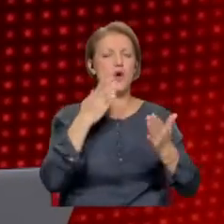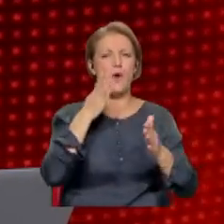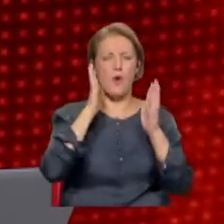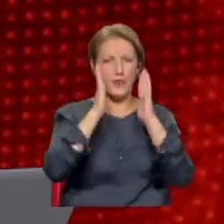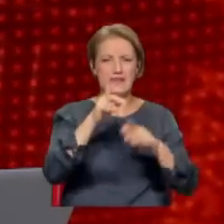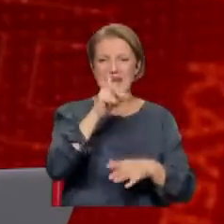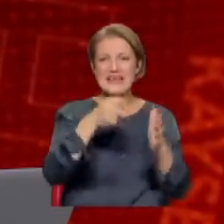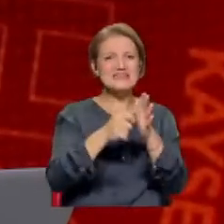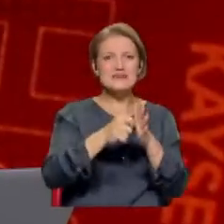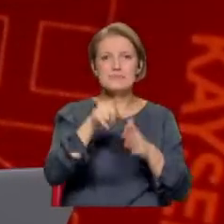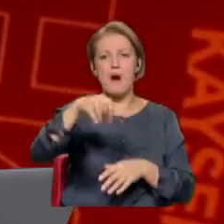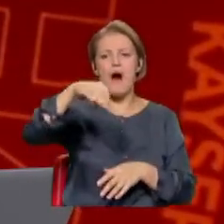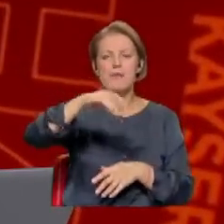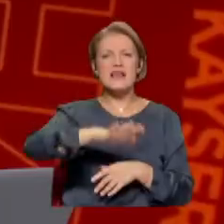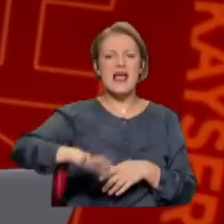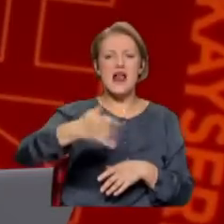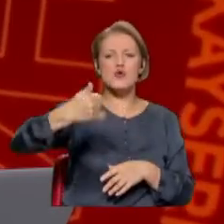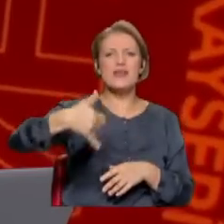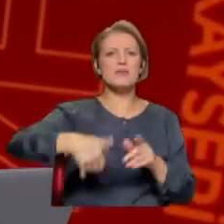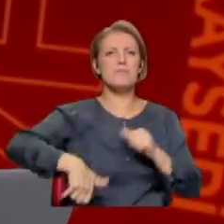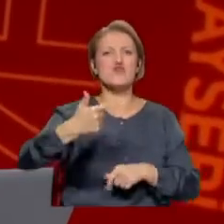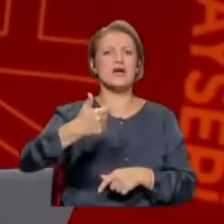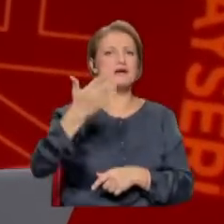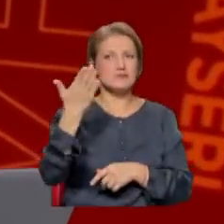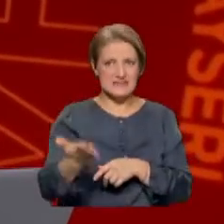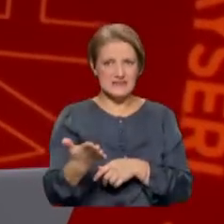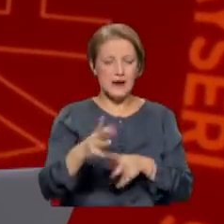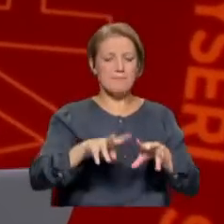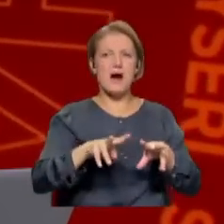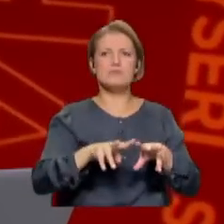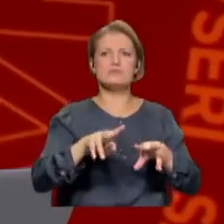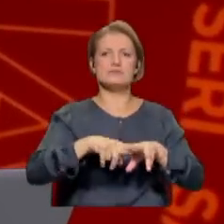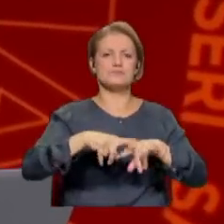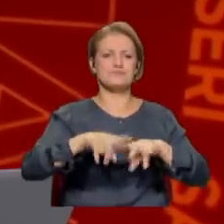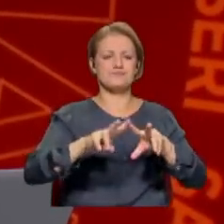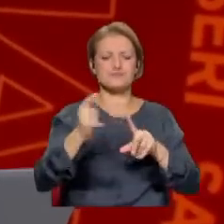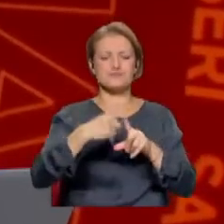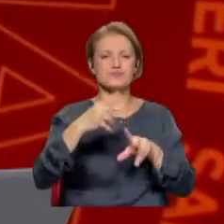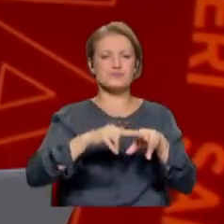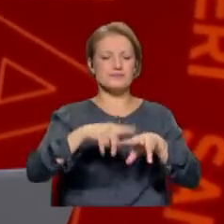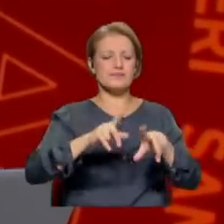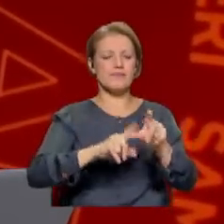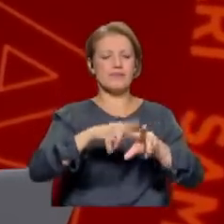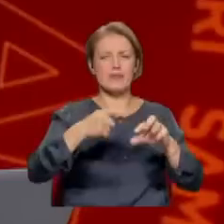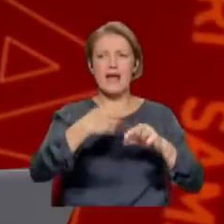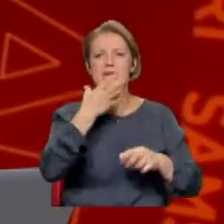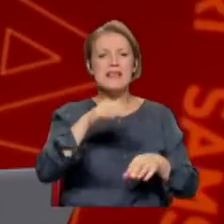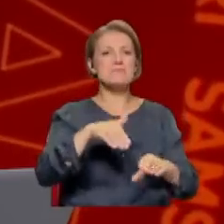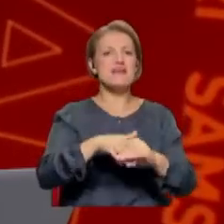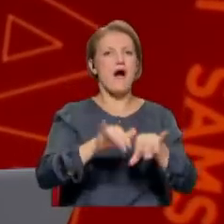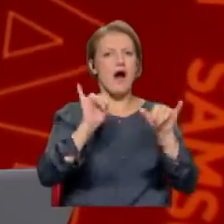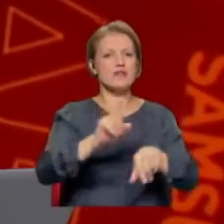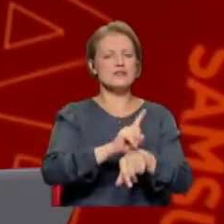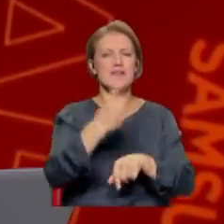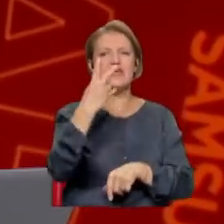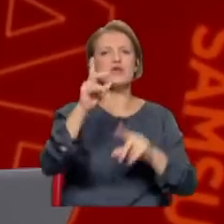odağındaki isim bu kez AK Parti Yerel Yönetim Başkan Yardımcısı Mahmut Kaçar. Kaçar emekli milletvekili ama aynı